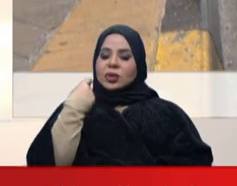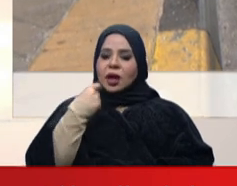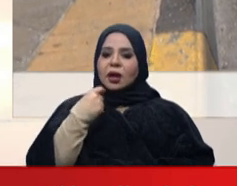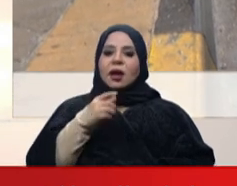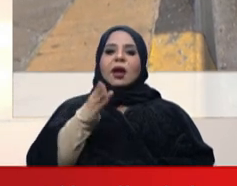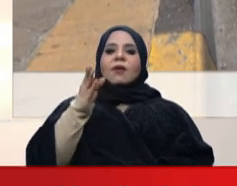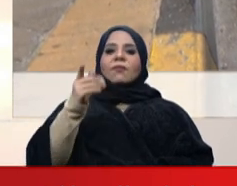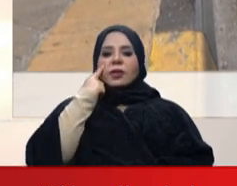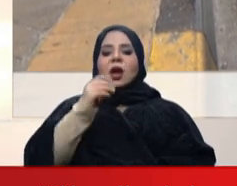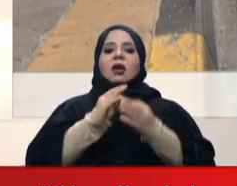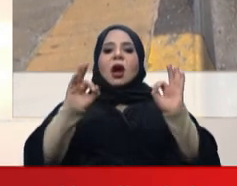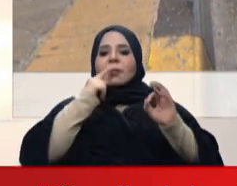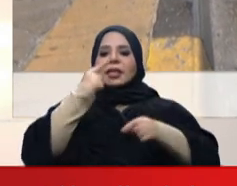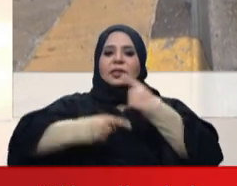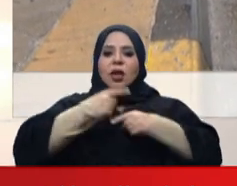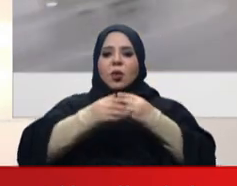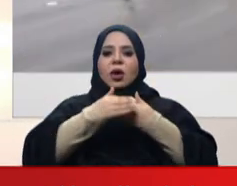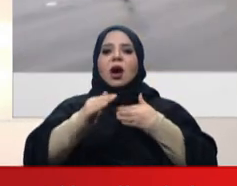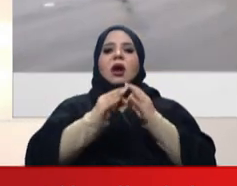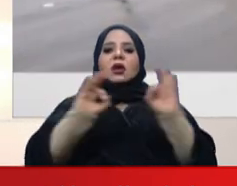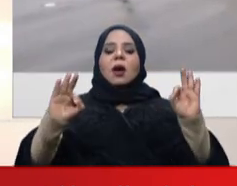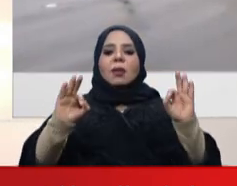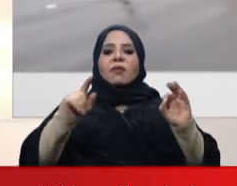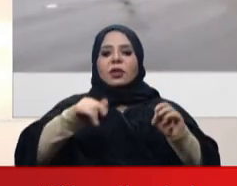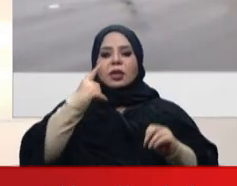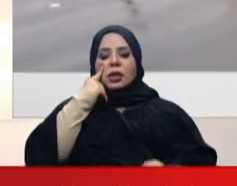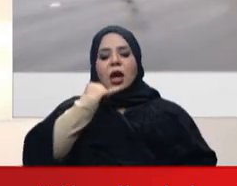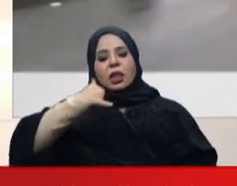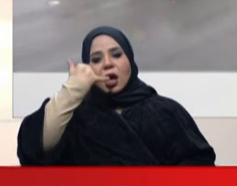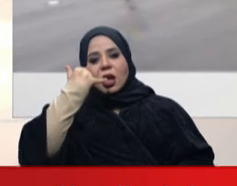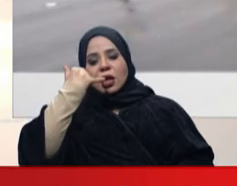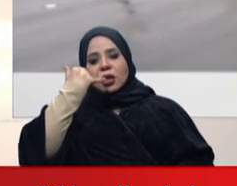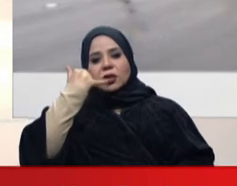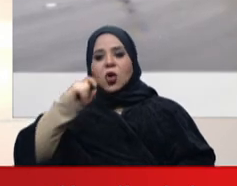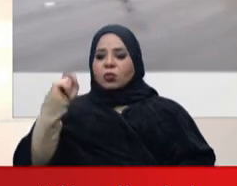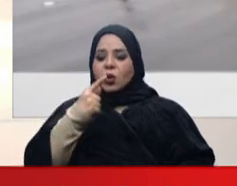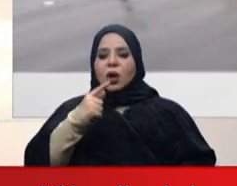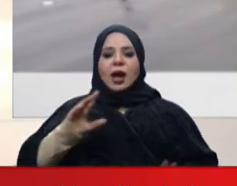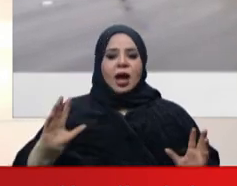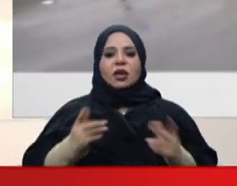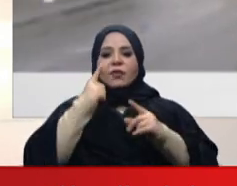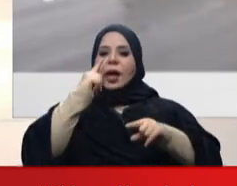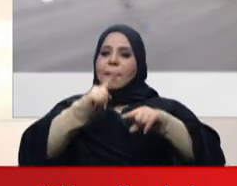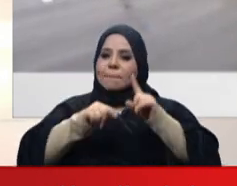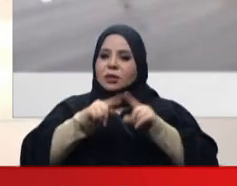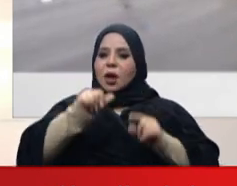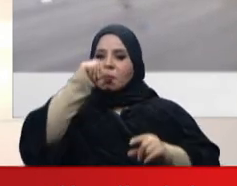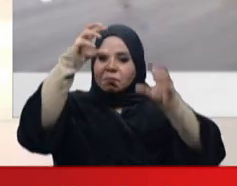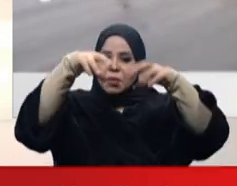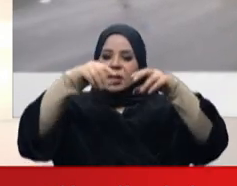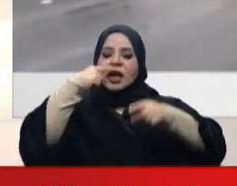الصرف الصحي، وهناك خط ساخن يتلقى الاتصالات عن طريقه لكل مشاكل الصرف الصحي على مدار